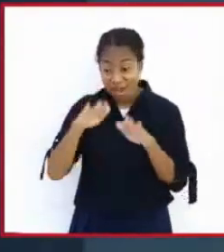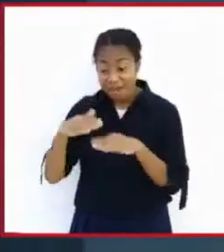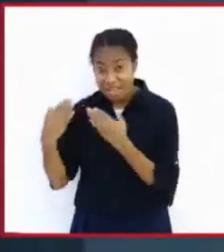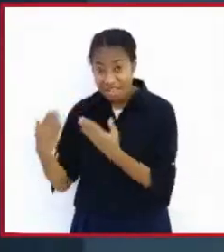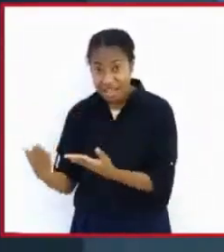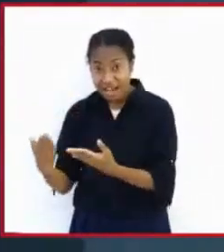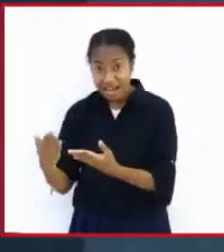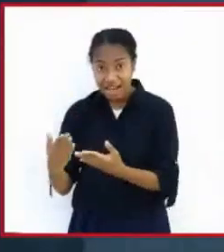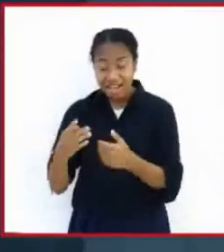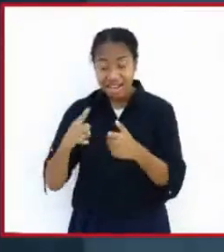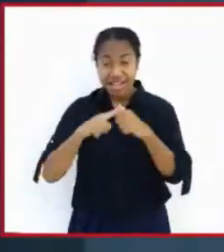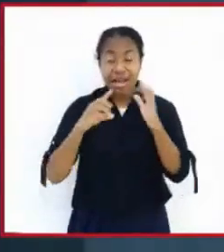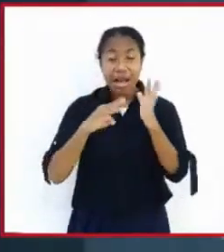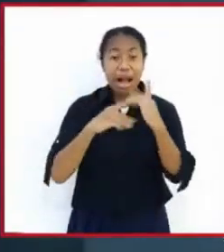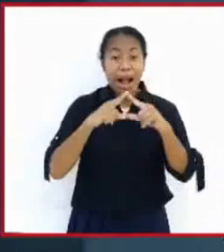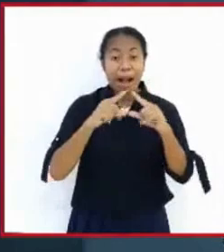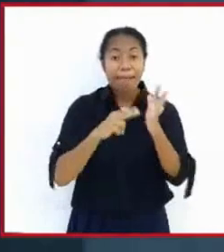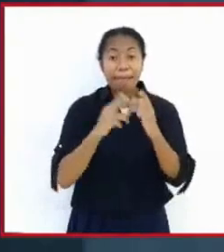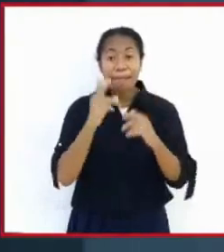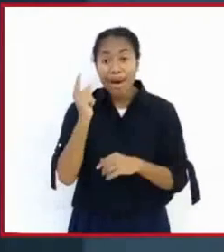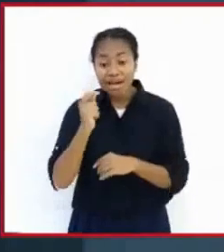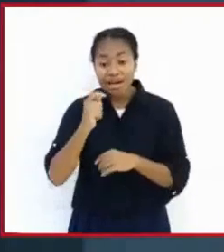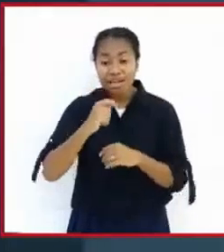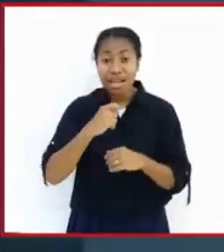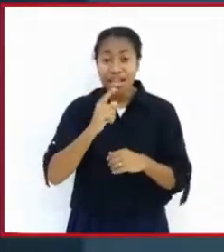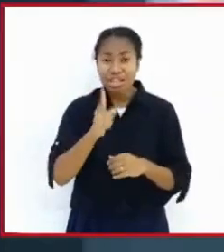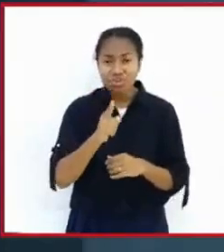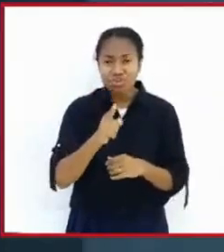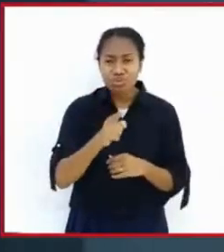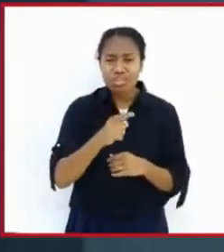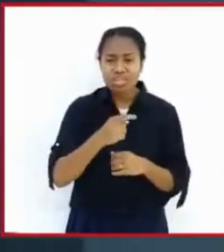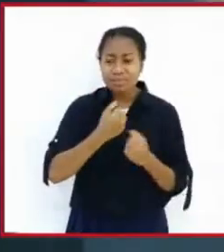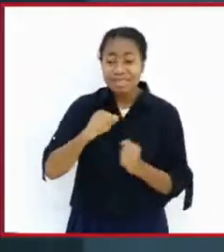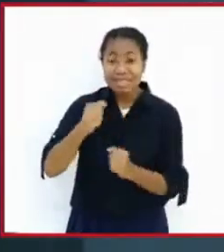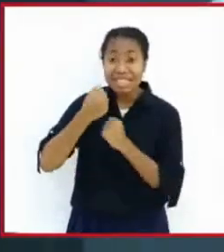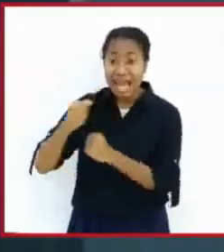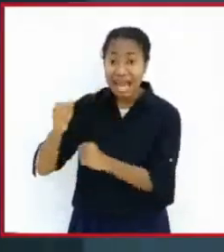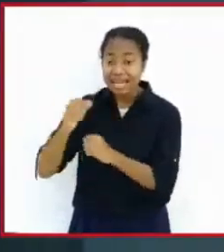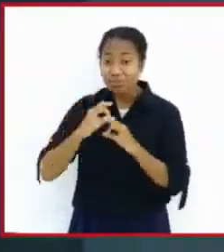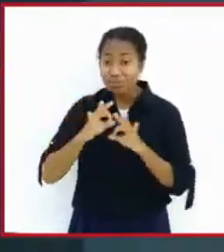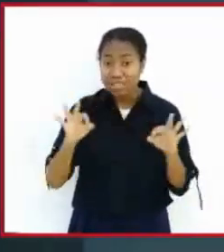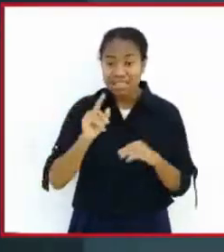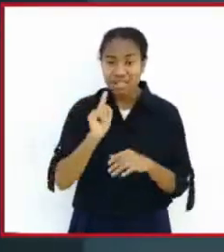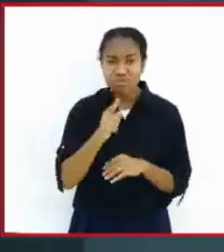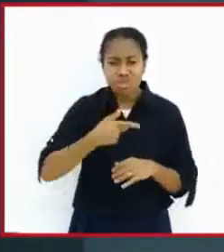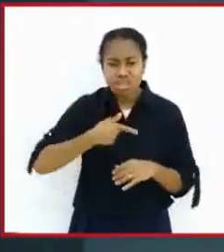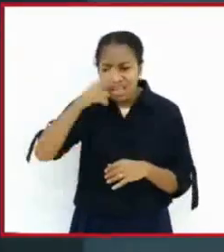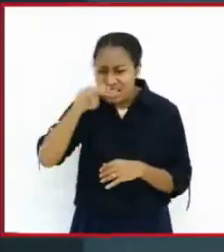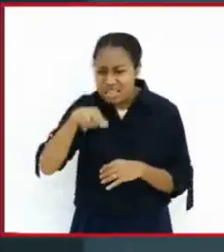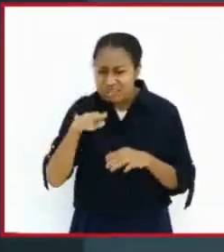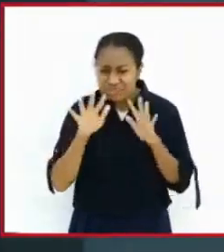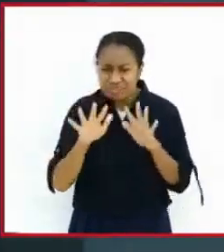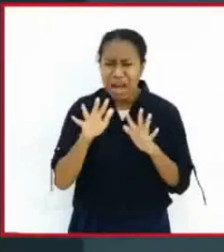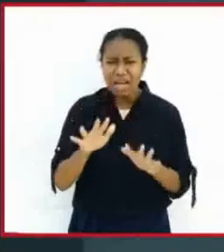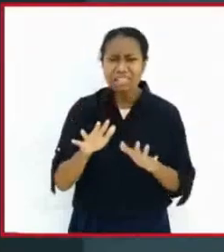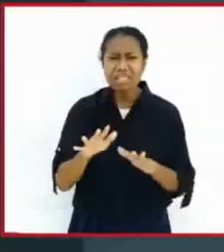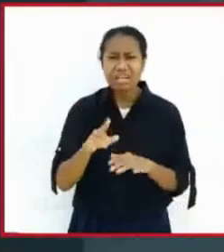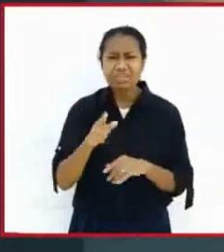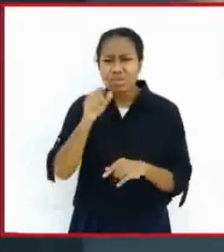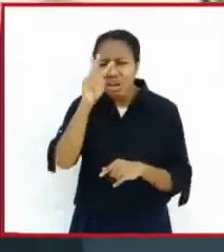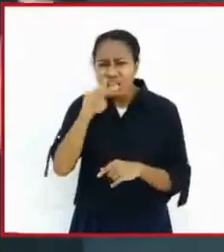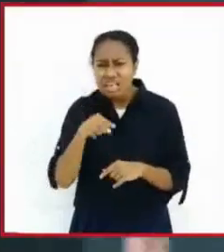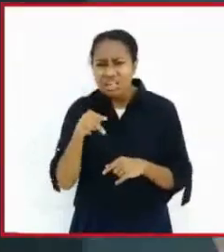dan kamarnya mudah dibersihkan orang-orang menemukan didalam kamarnya begitu banyak bertumpuk-tumpuk